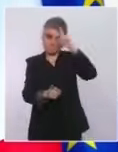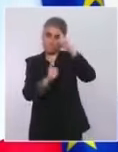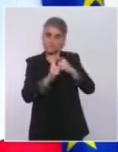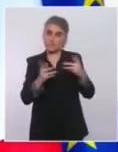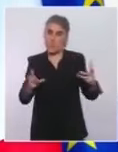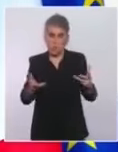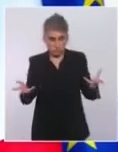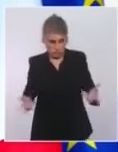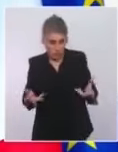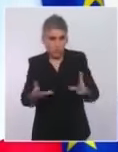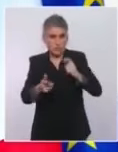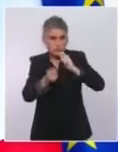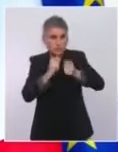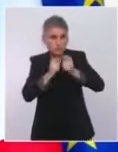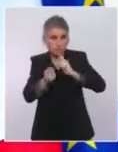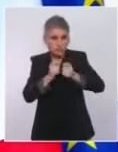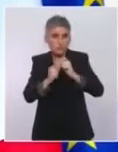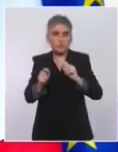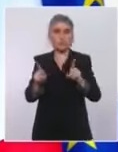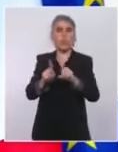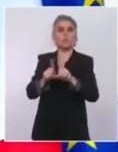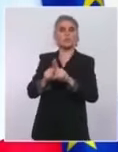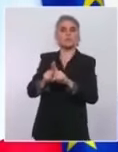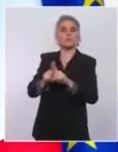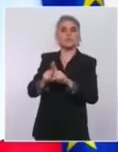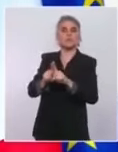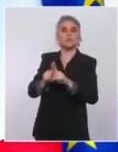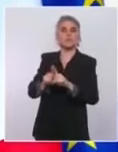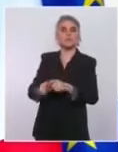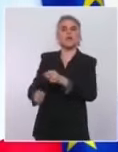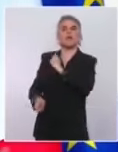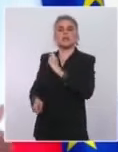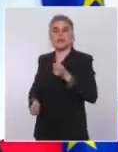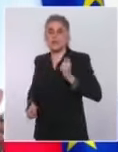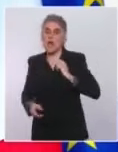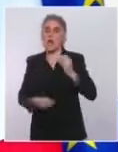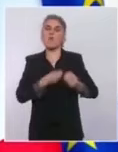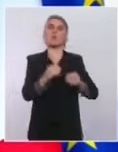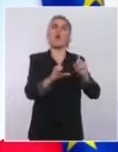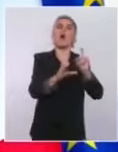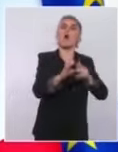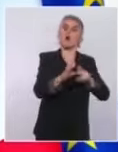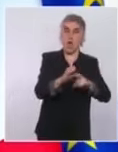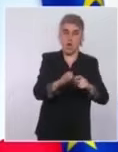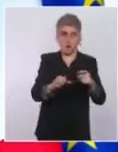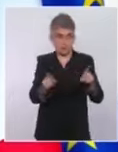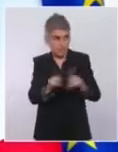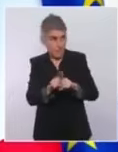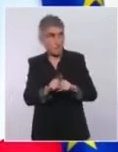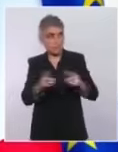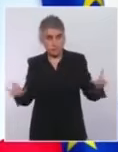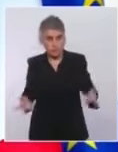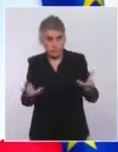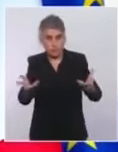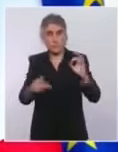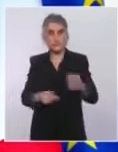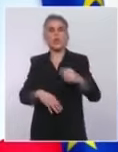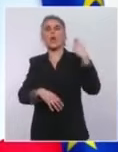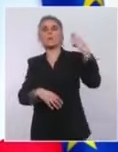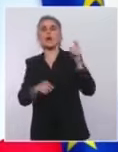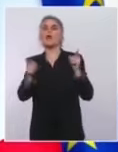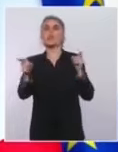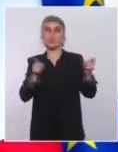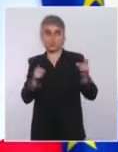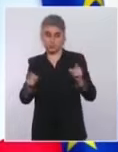que le Kenya et l'Angola ont mises en place. Et j'ai pu d'ailleurs aussi échanger avec les 2 présidents pour soutenir les